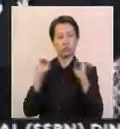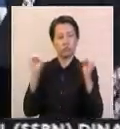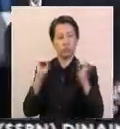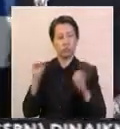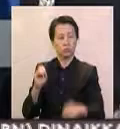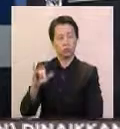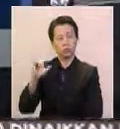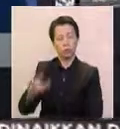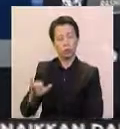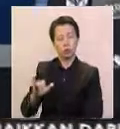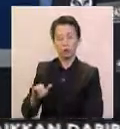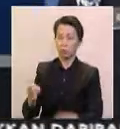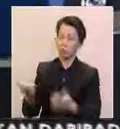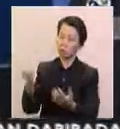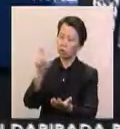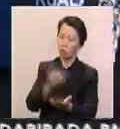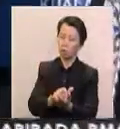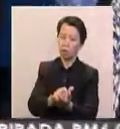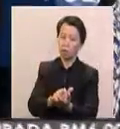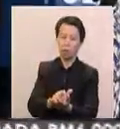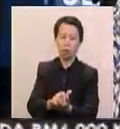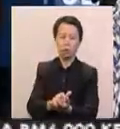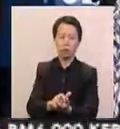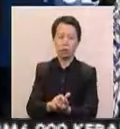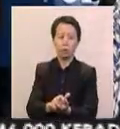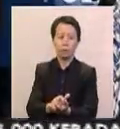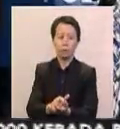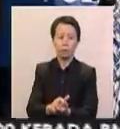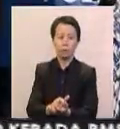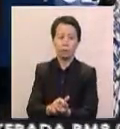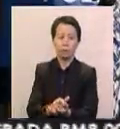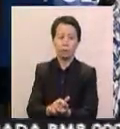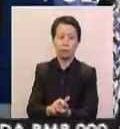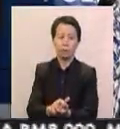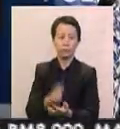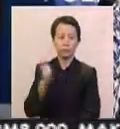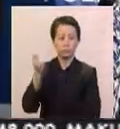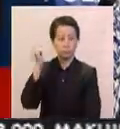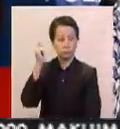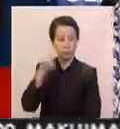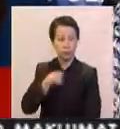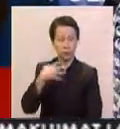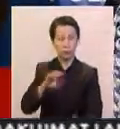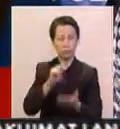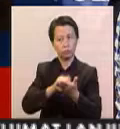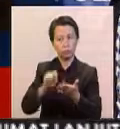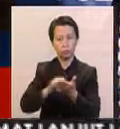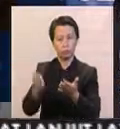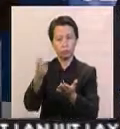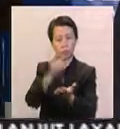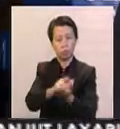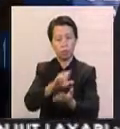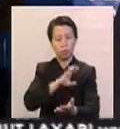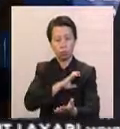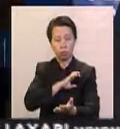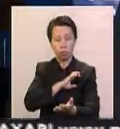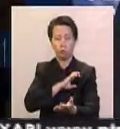Yang saya dilaporkan, even though tadi saya dah catit laporan polis yang